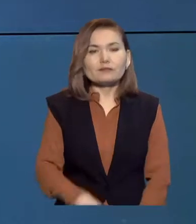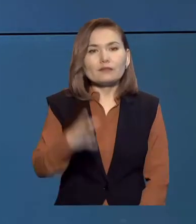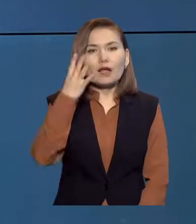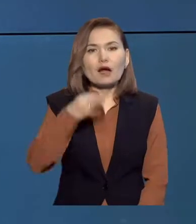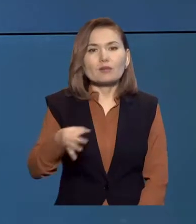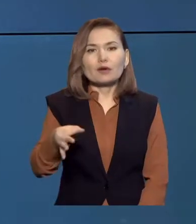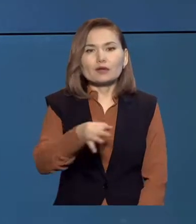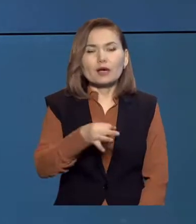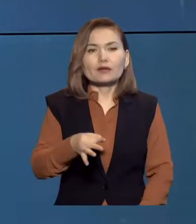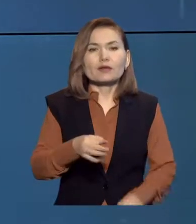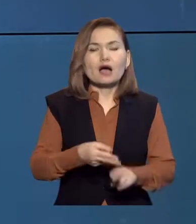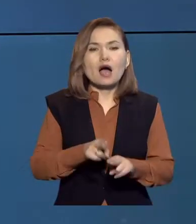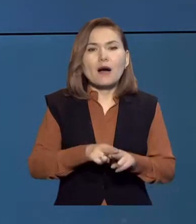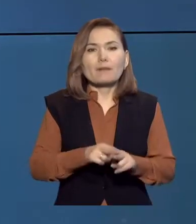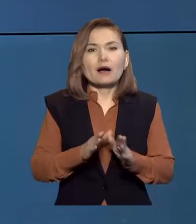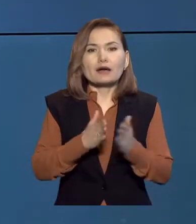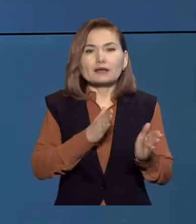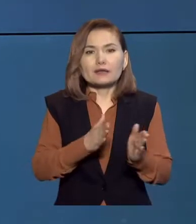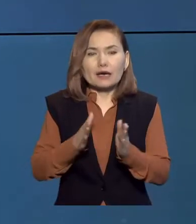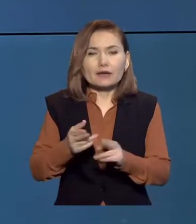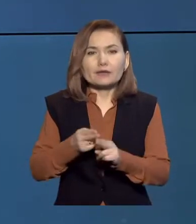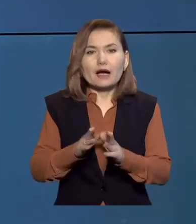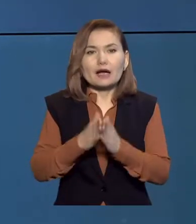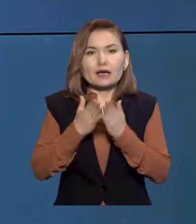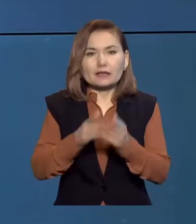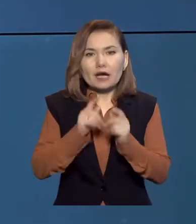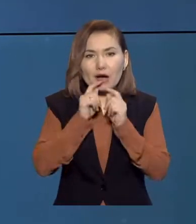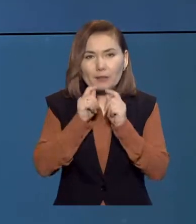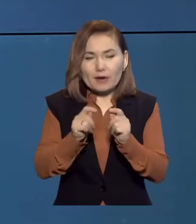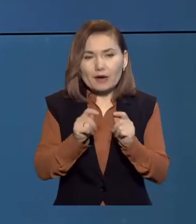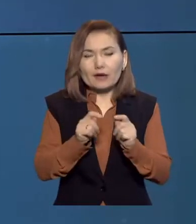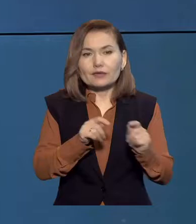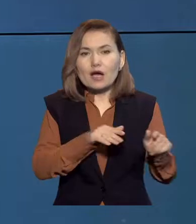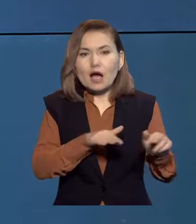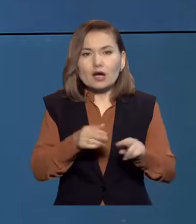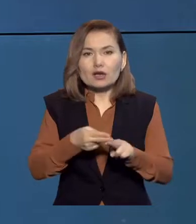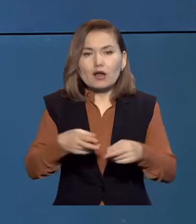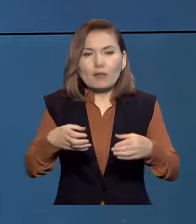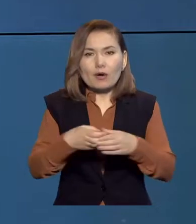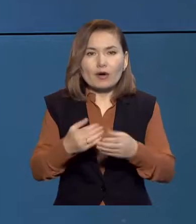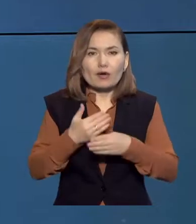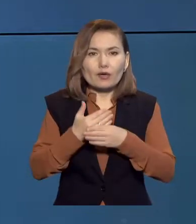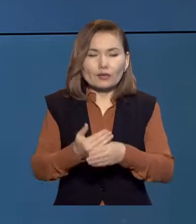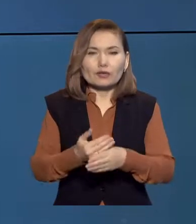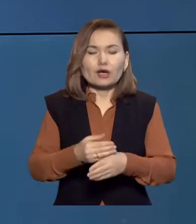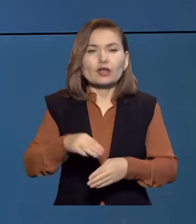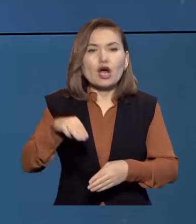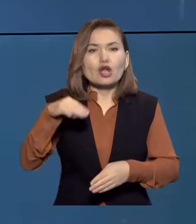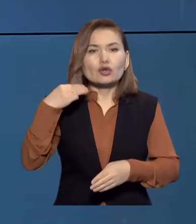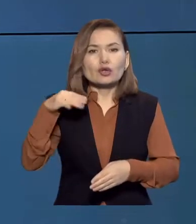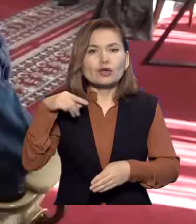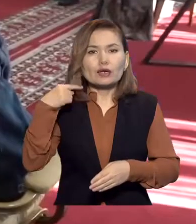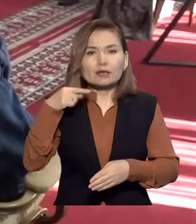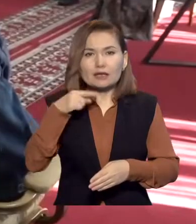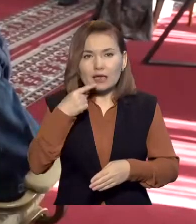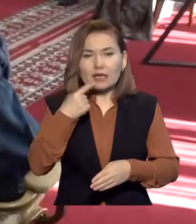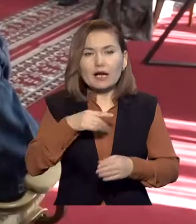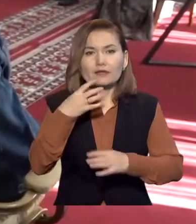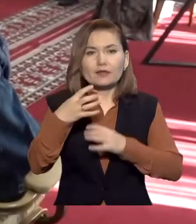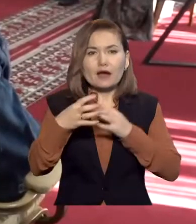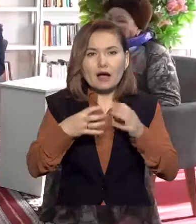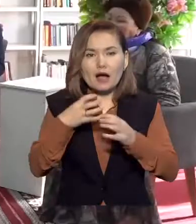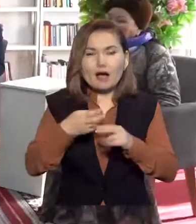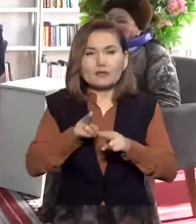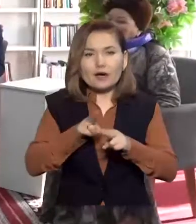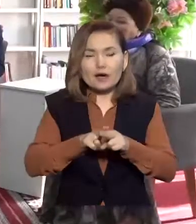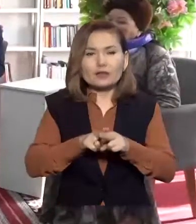Алматы облысында өтіп жатқан кітапханаға кітап сыйлы акциясына Түрксой ұйымыда үлесін қосты. Түркілдес халықтардың басын біріктірген